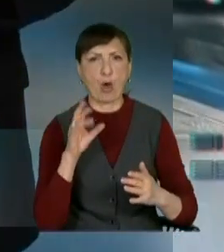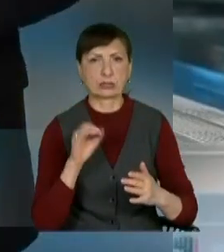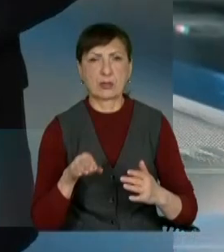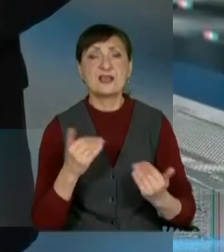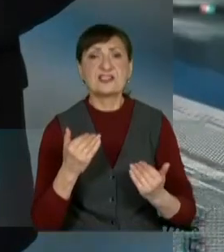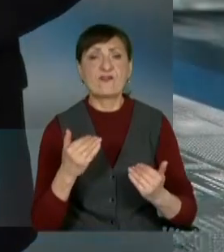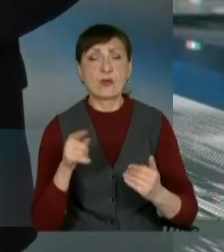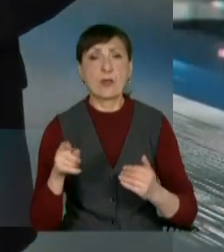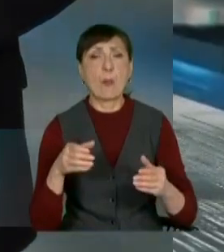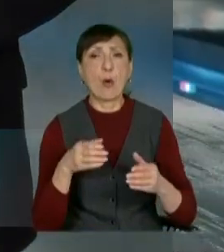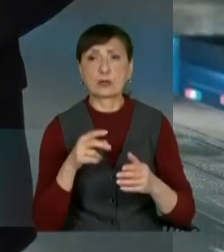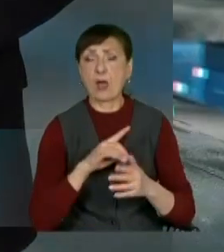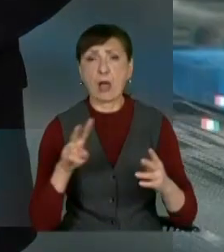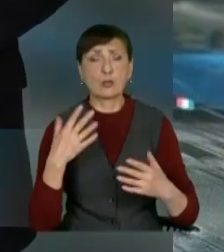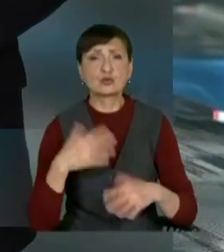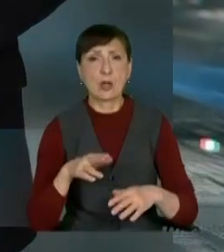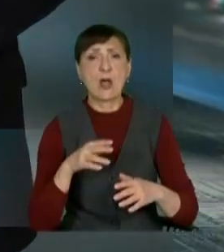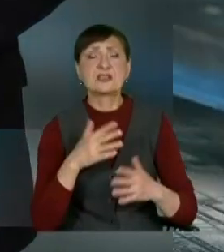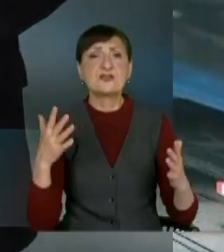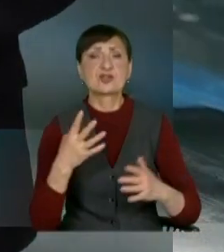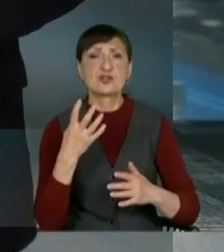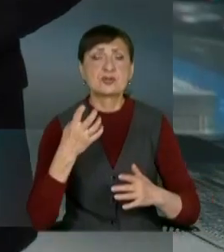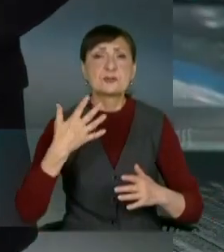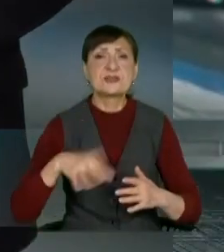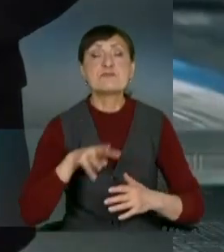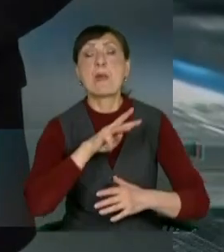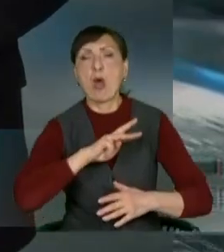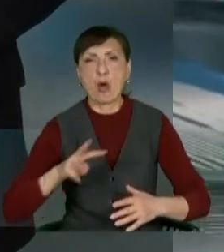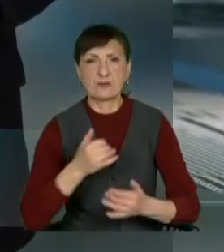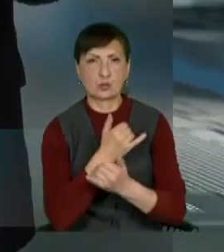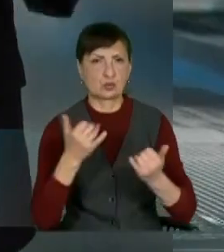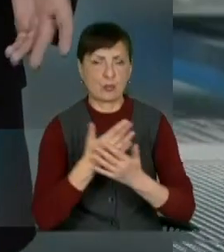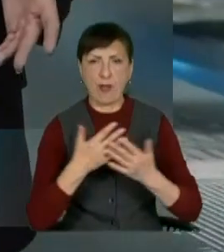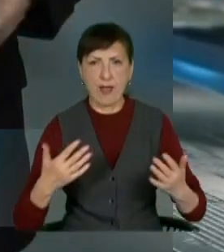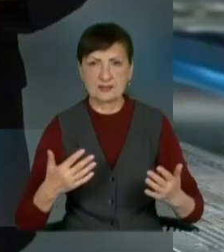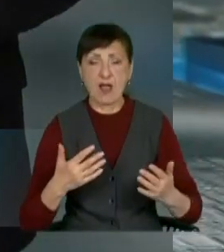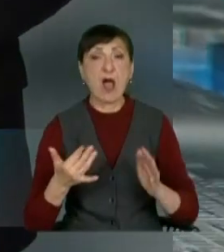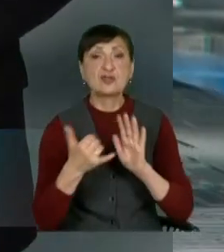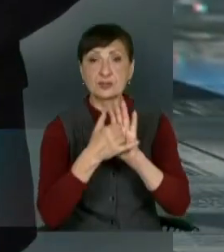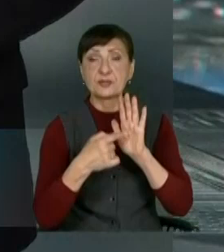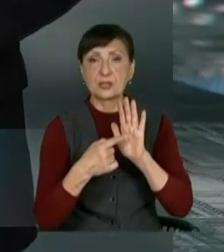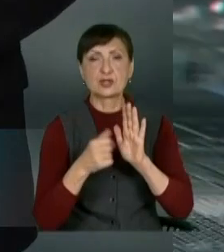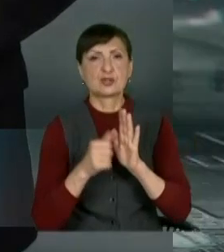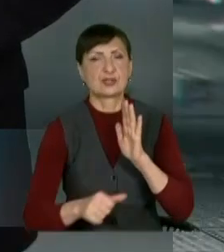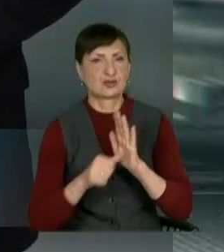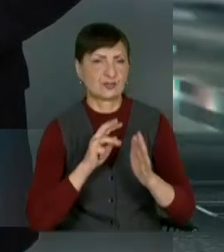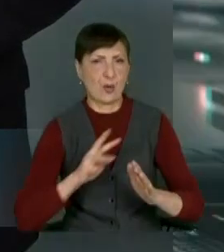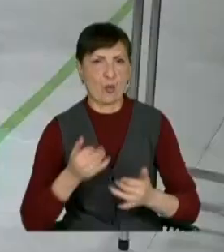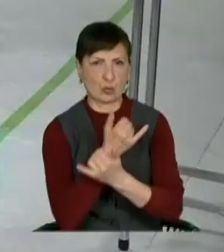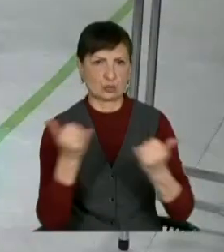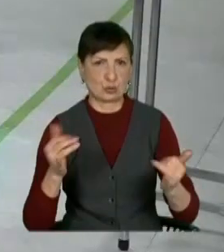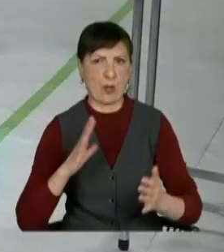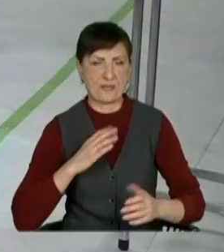На сегодня портал оказал гражданам свыше 450 миллионов услуг, а через приложение 66